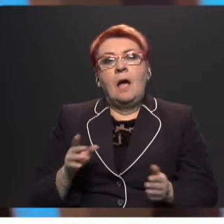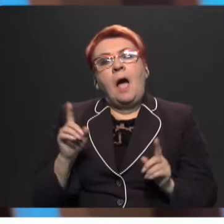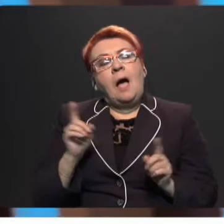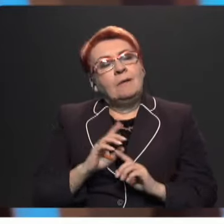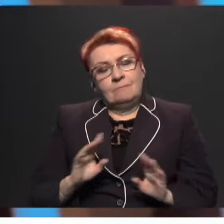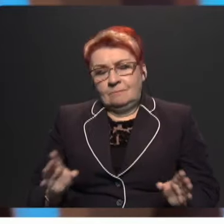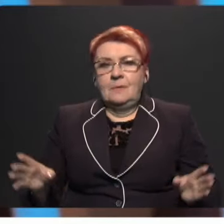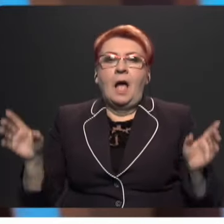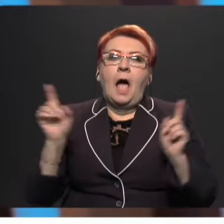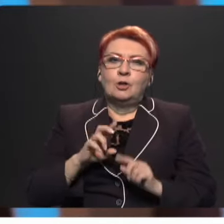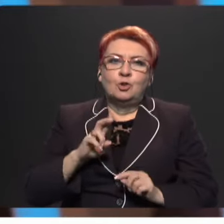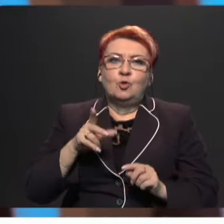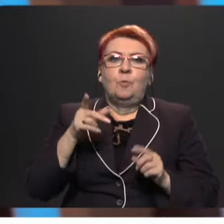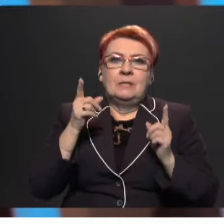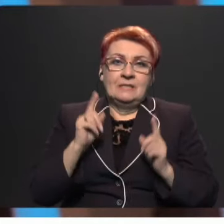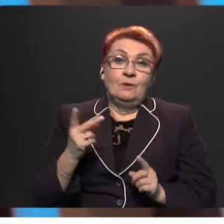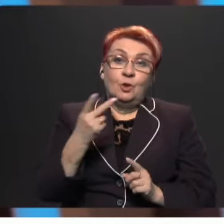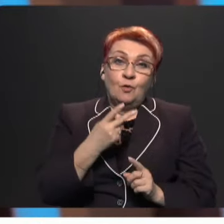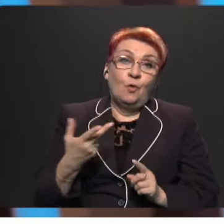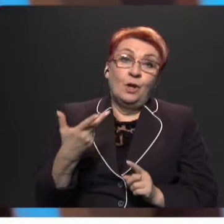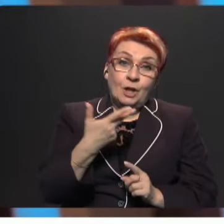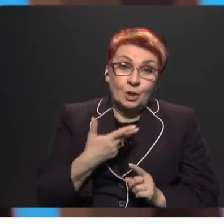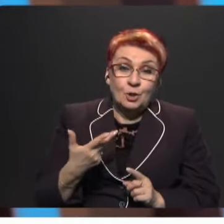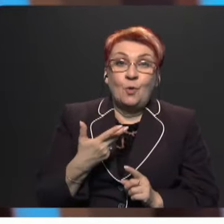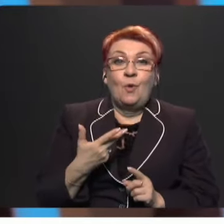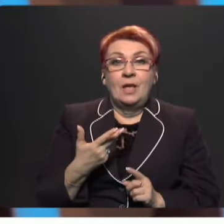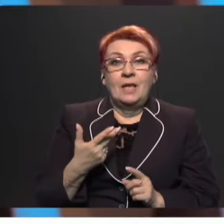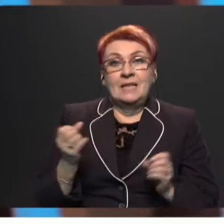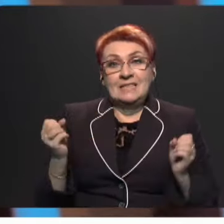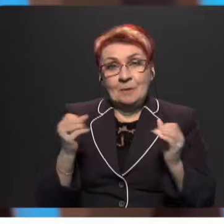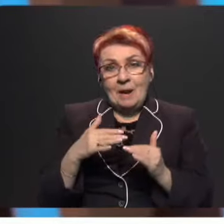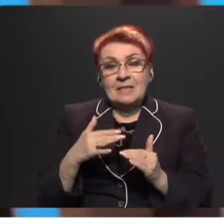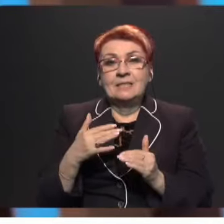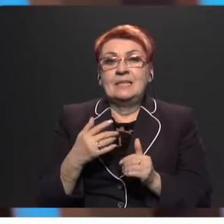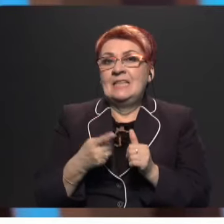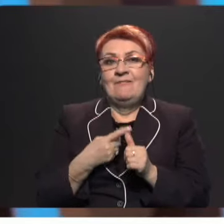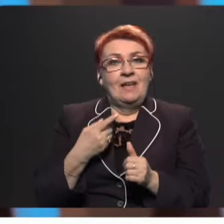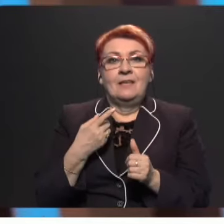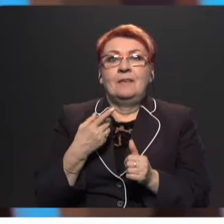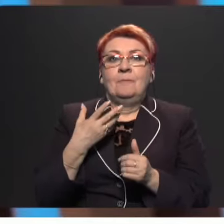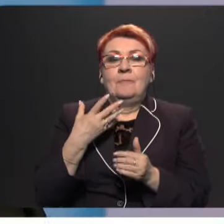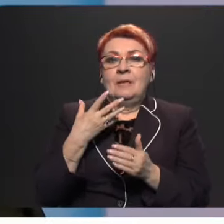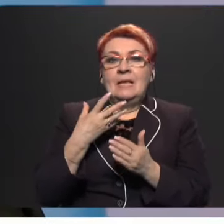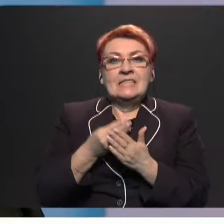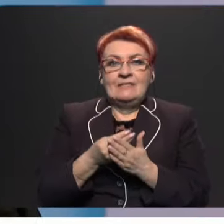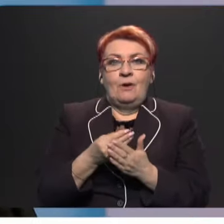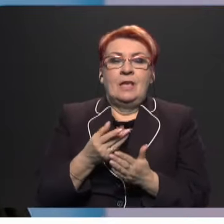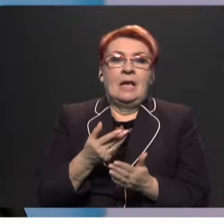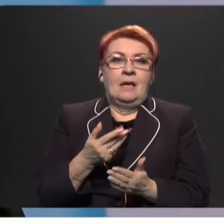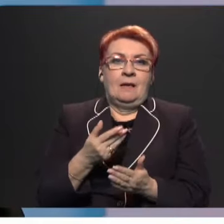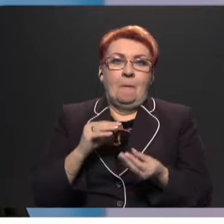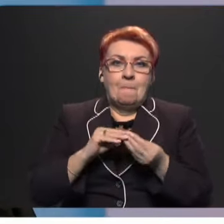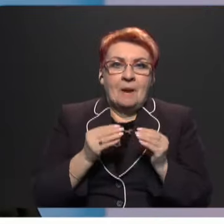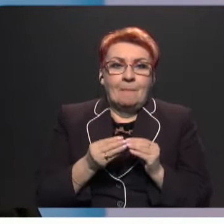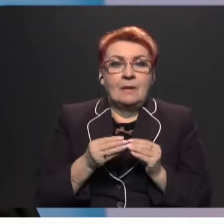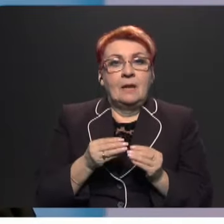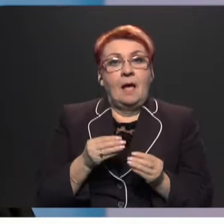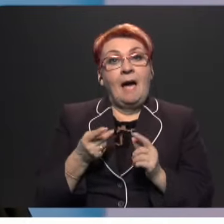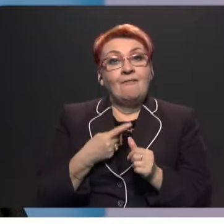действительно двое-трое собрались не во имя свое, а и во имя своих проблем и желаний, а во имя